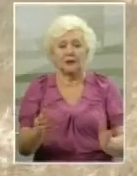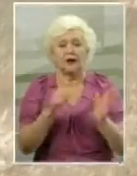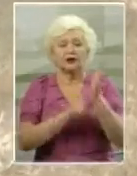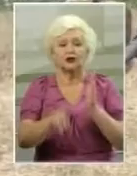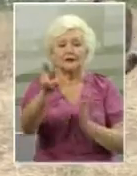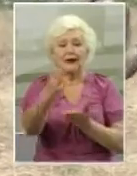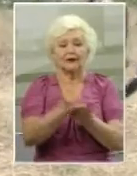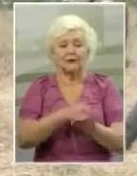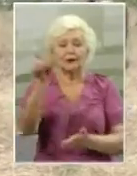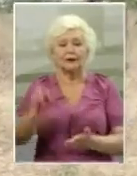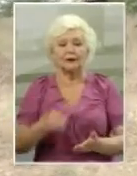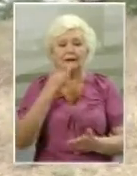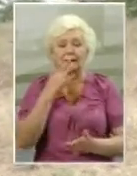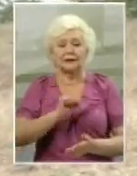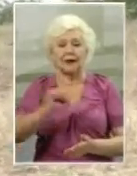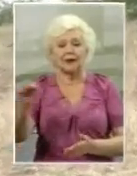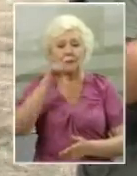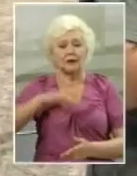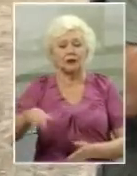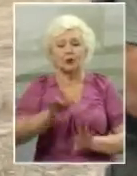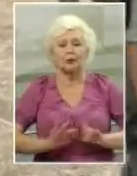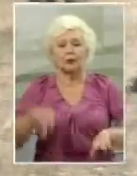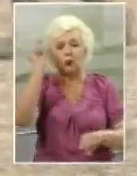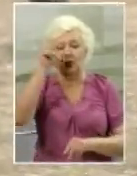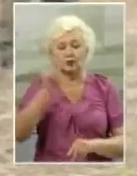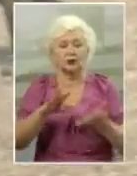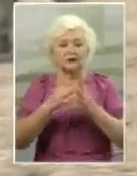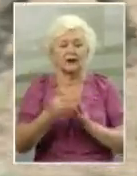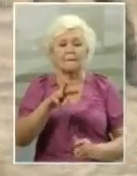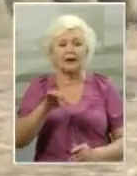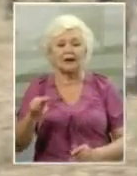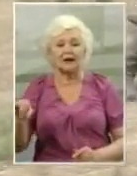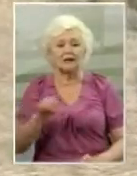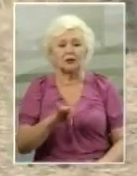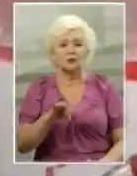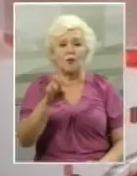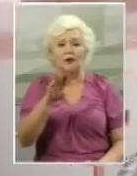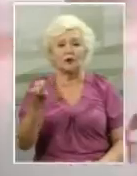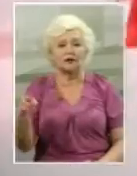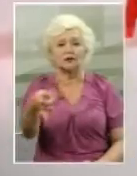62 резервісти Національної гвардії України проходять навчання у селі Микільському Білозерського району.